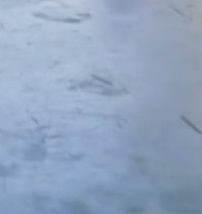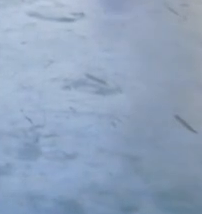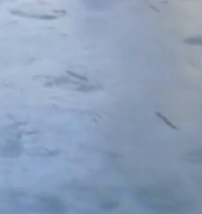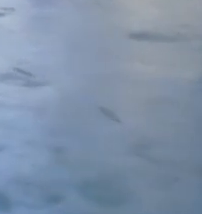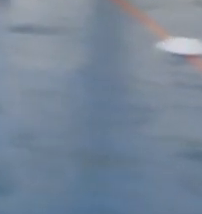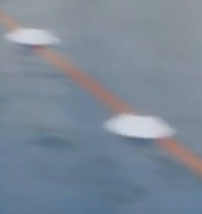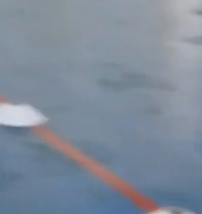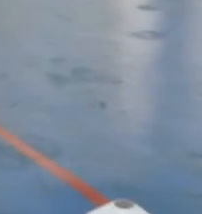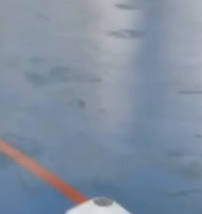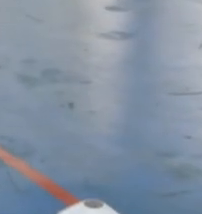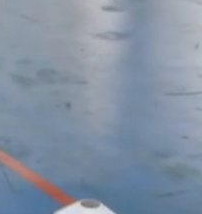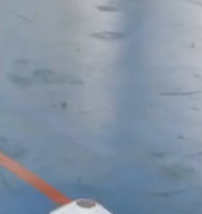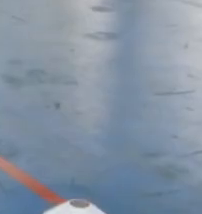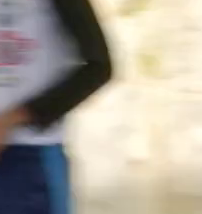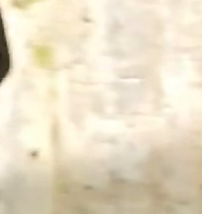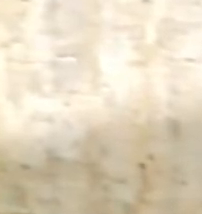Satu dua tiga.